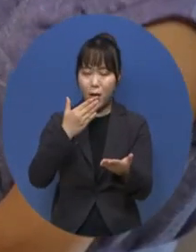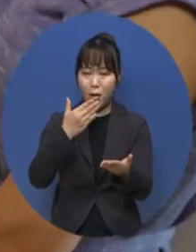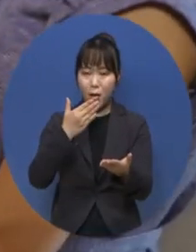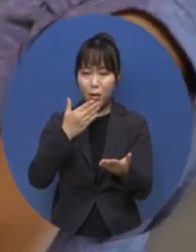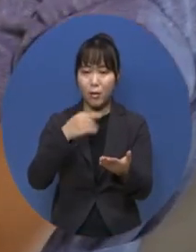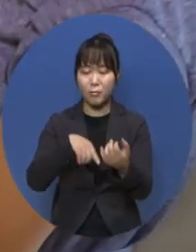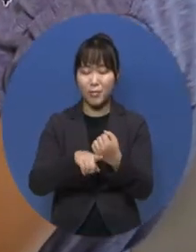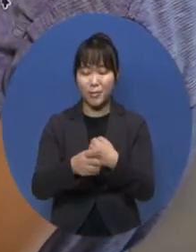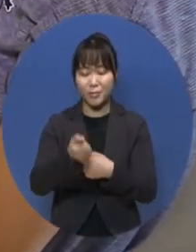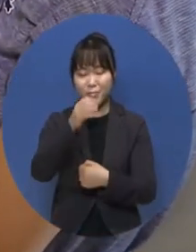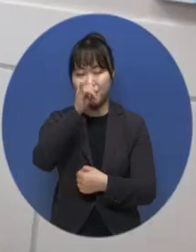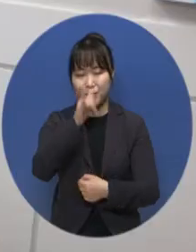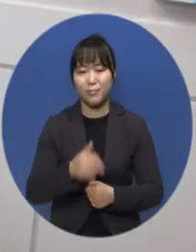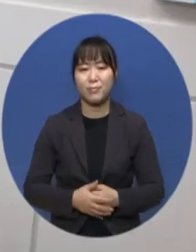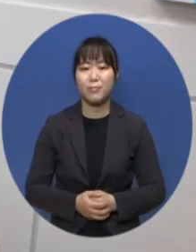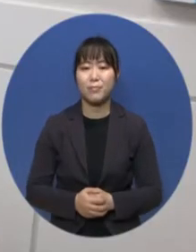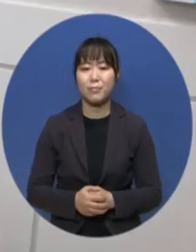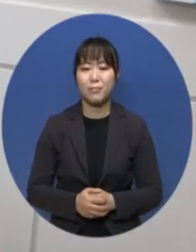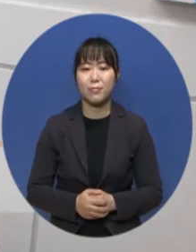두고 있습니다.